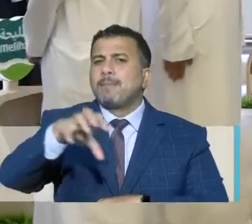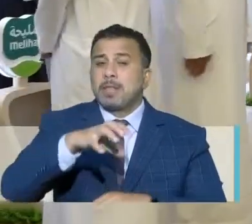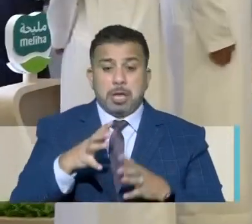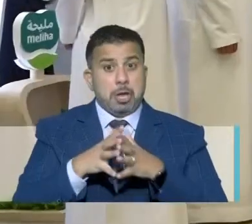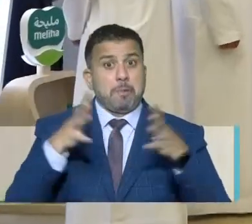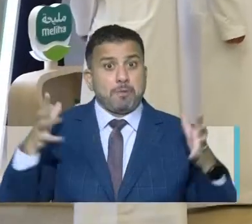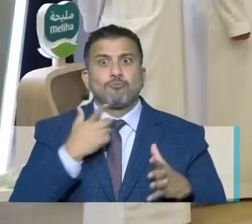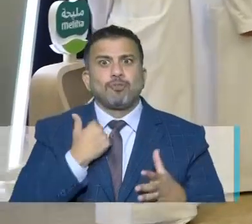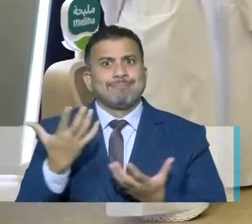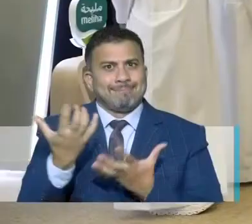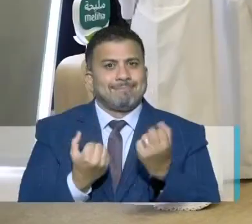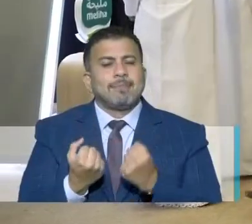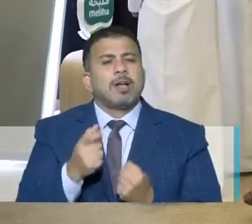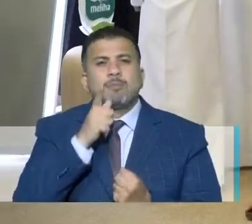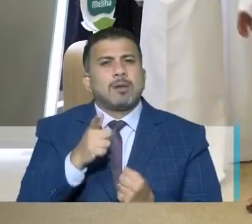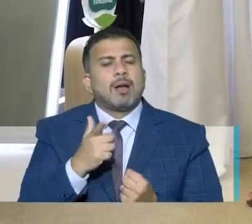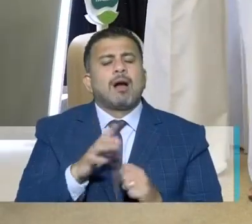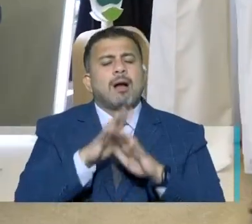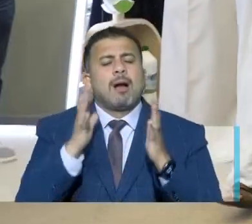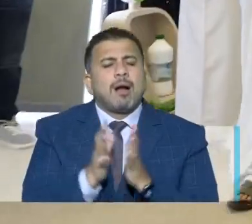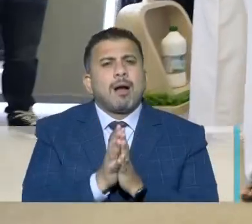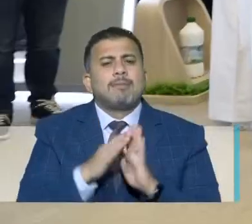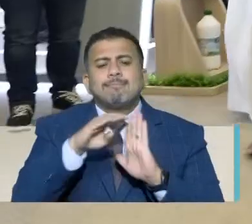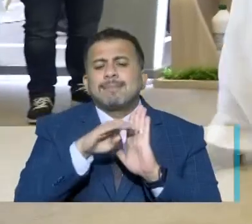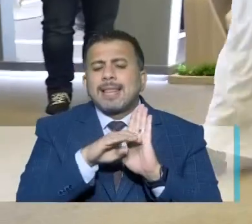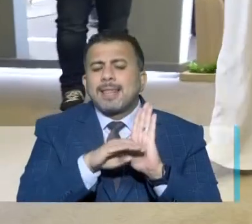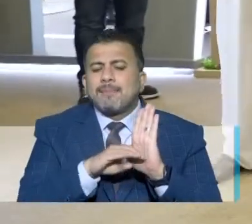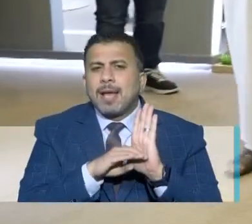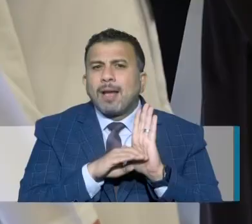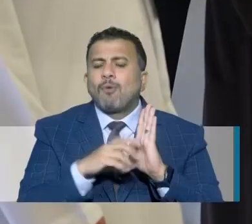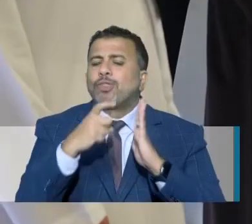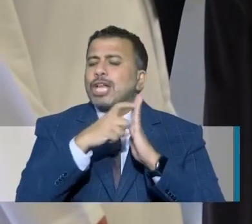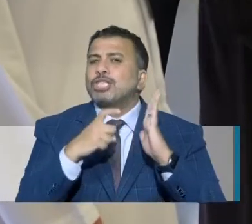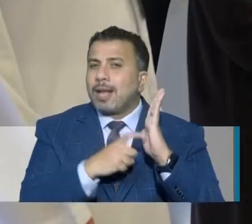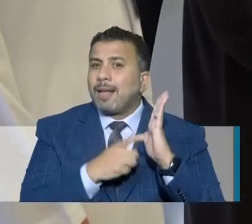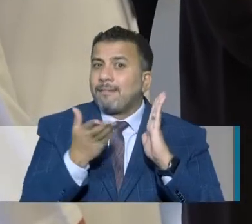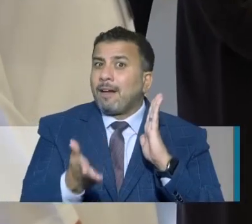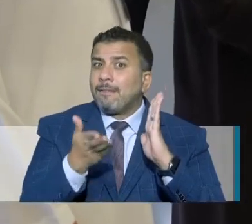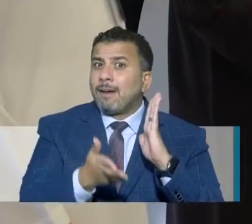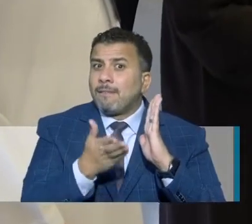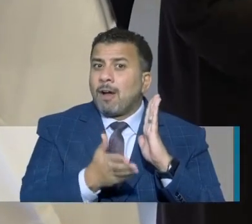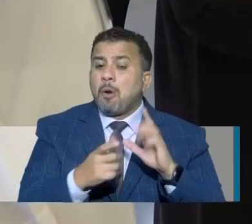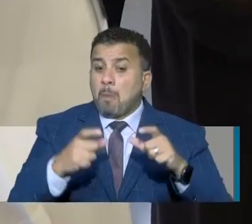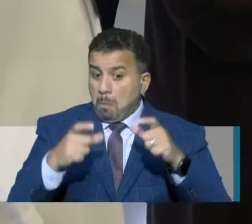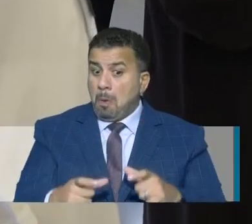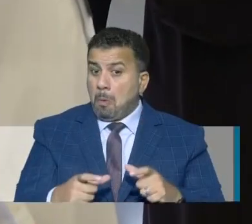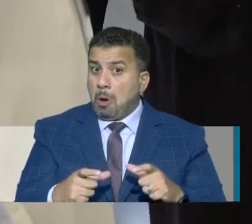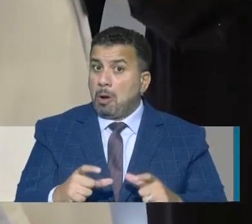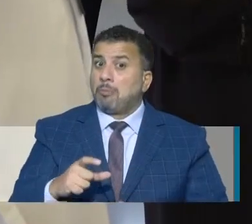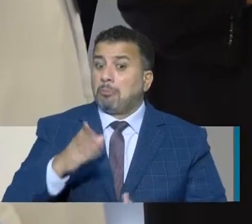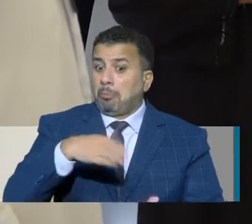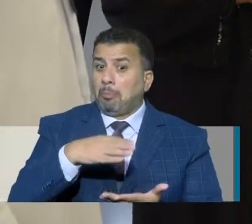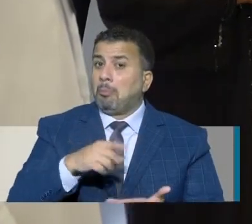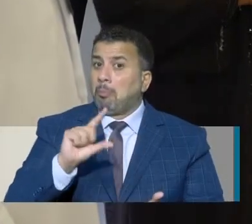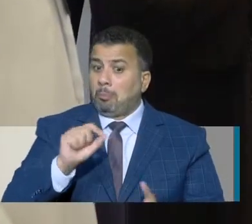كبيره اذ تستند الى جمله من المقومات التنظيميه والتشريعيه وموقع استراتيجي متميز